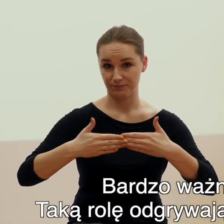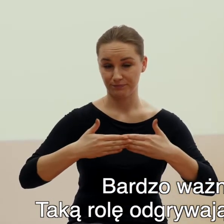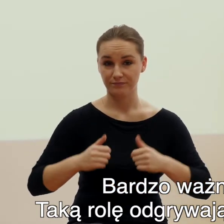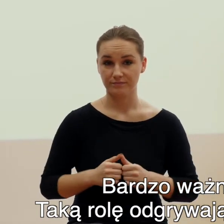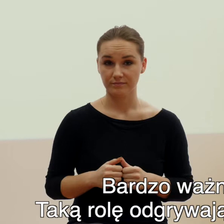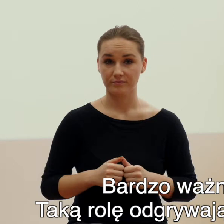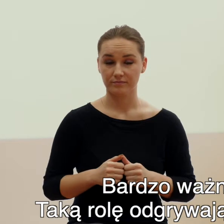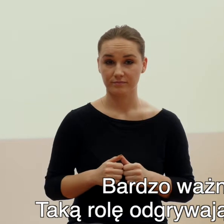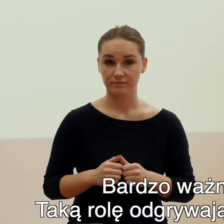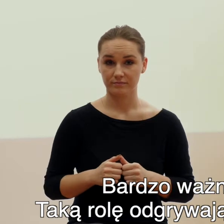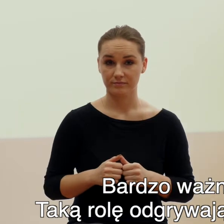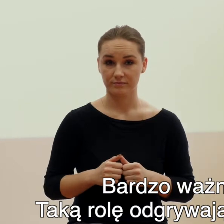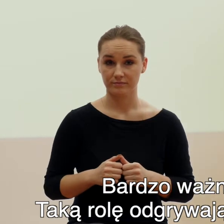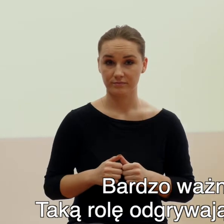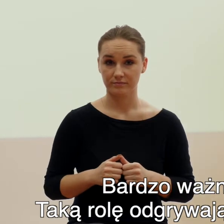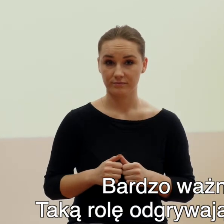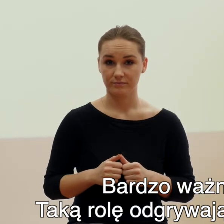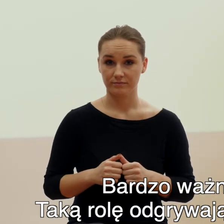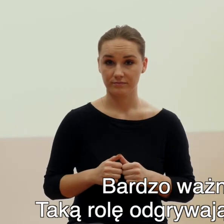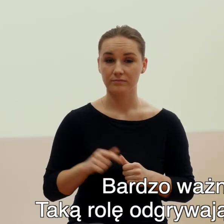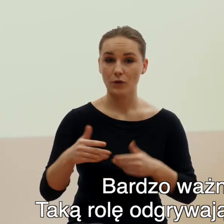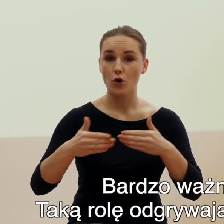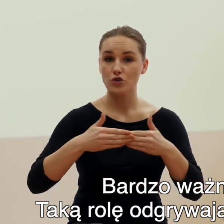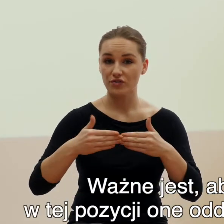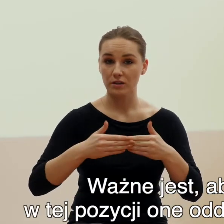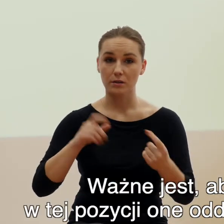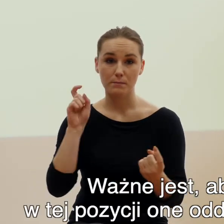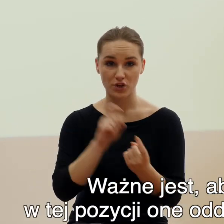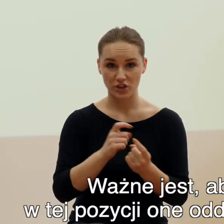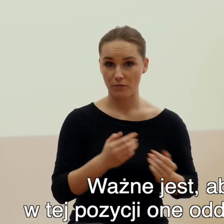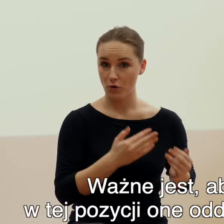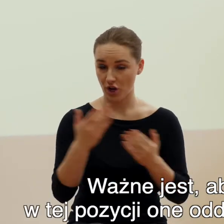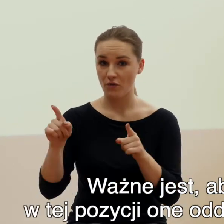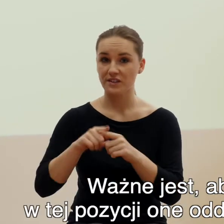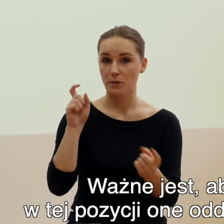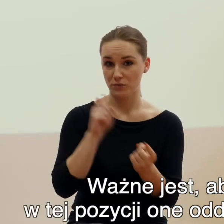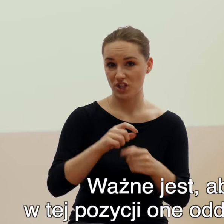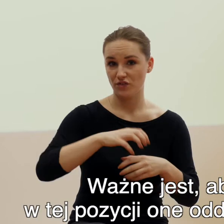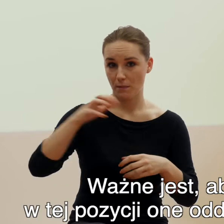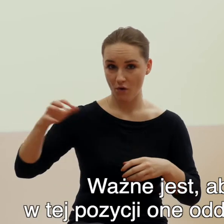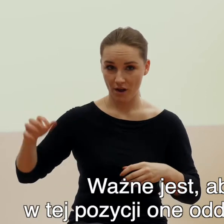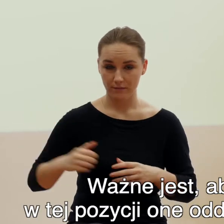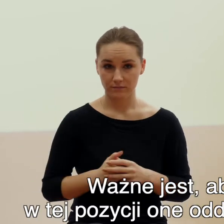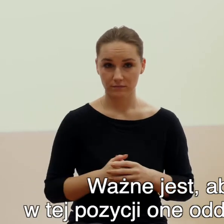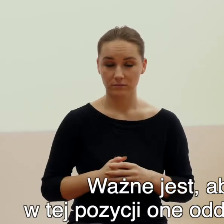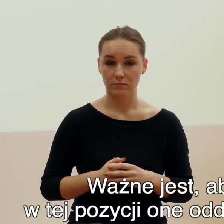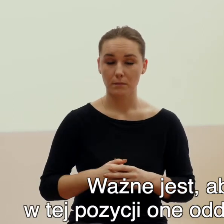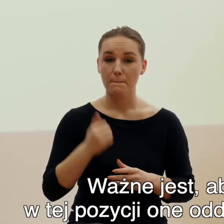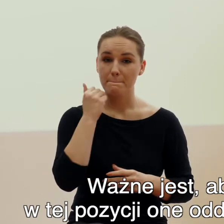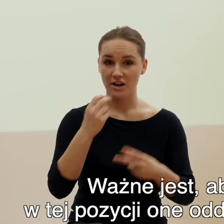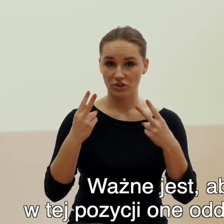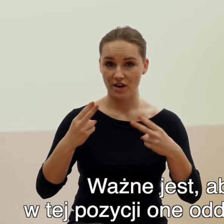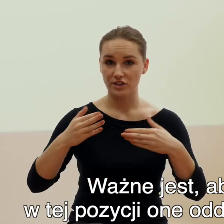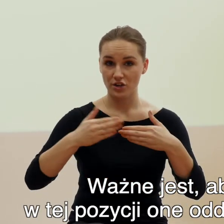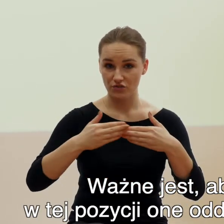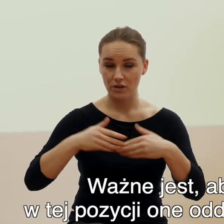Taką rolę odgrywają drzwi przeciwpożarowe, drzwi przeciwdymowe. Ważne jest, aby one były zamknięte ze względu na